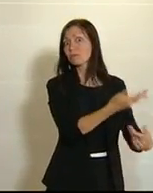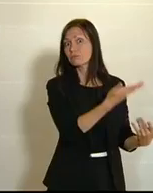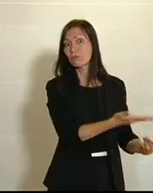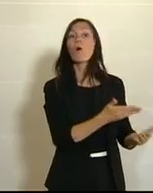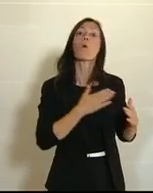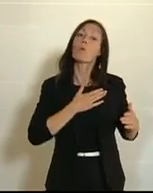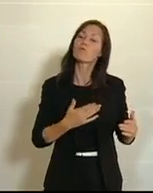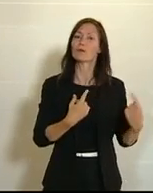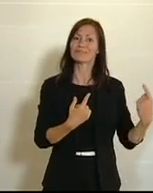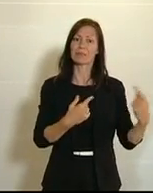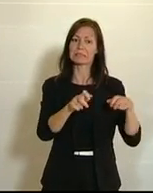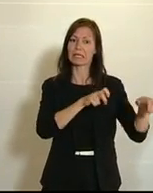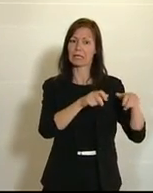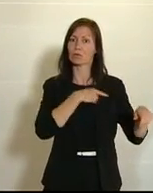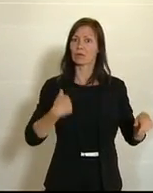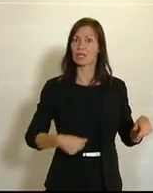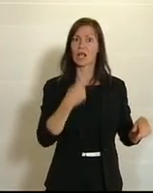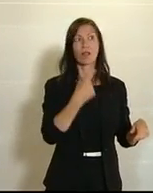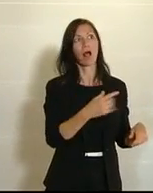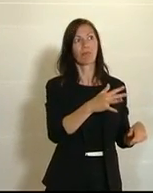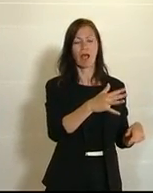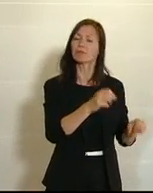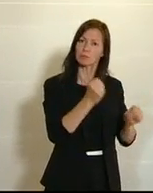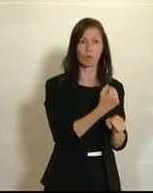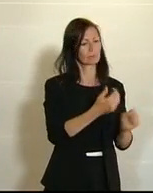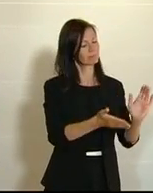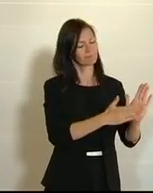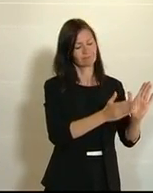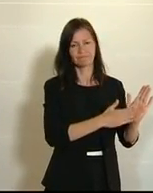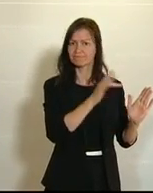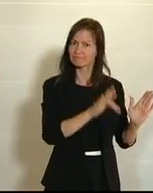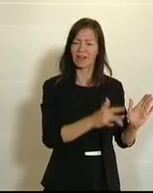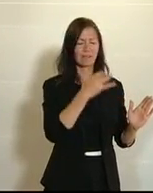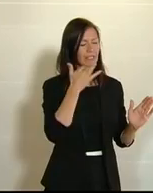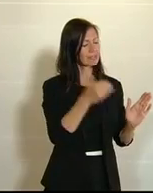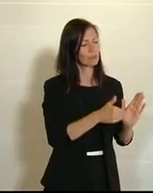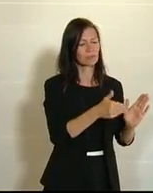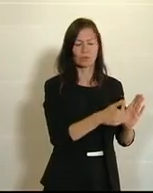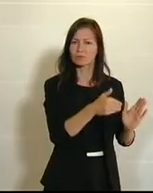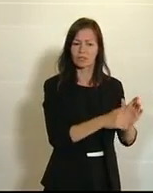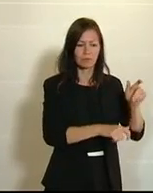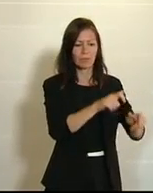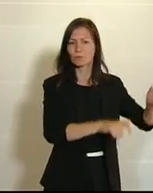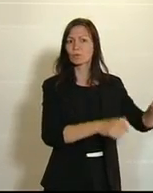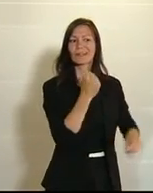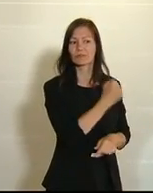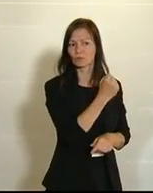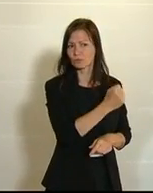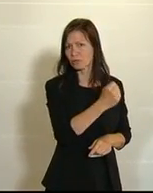es immer wieder stichhaltige Indizien dafür, dass abertausende Menschen getötet werden,